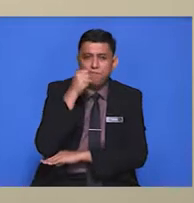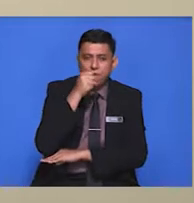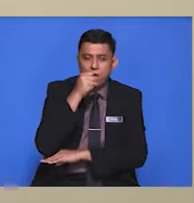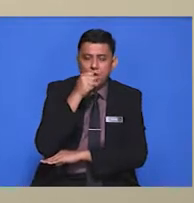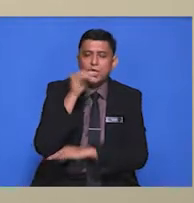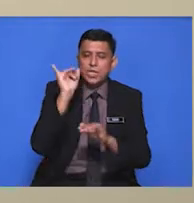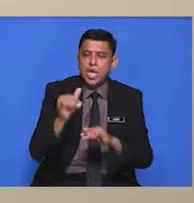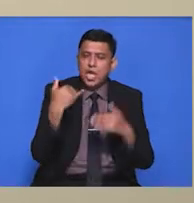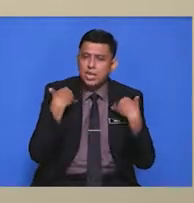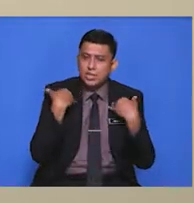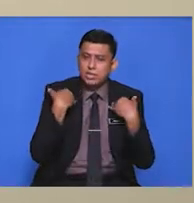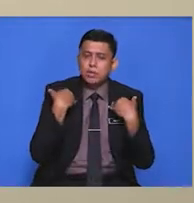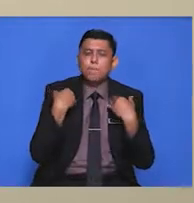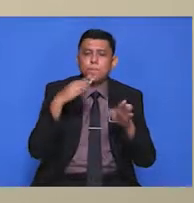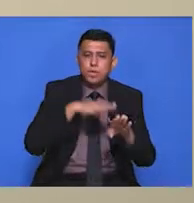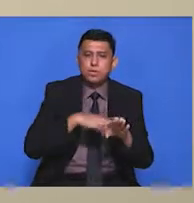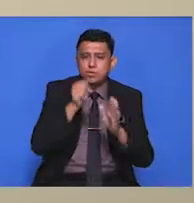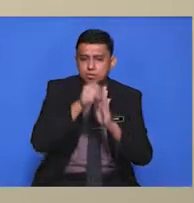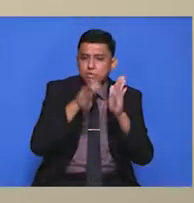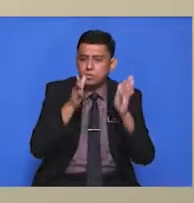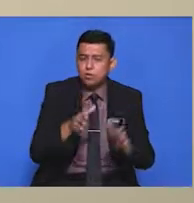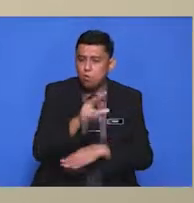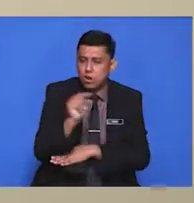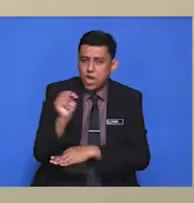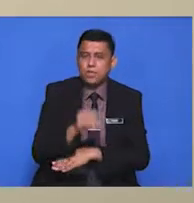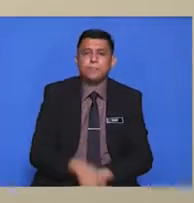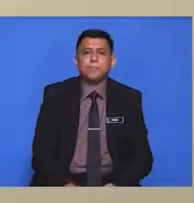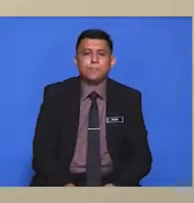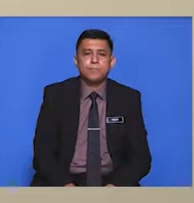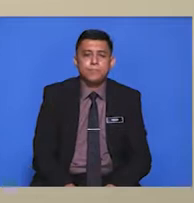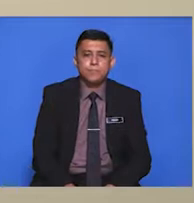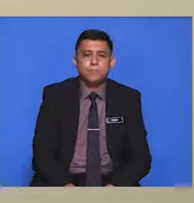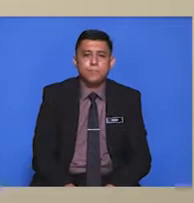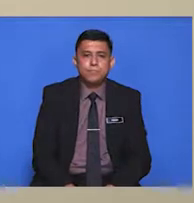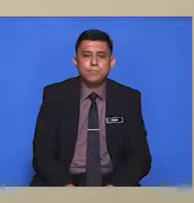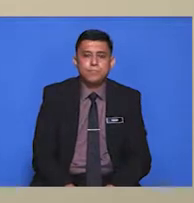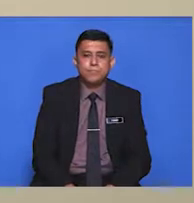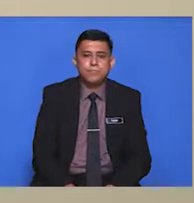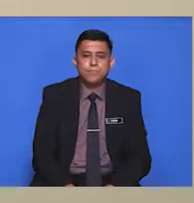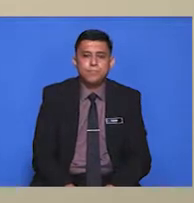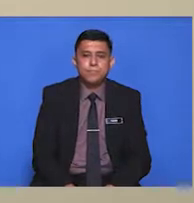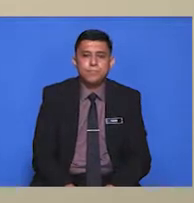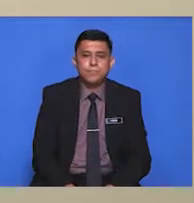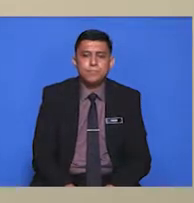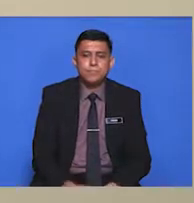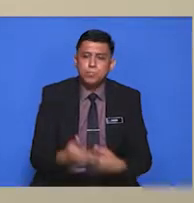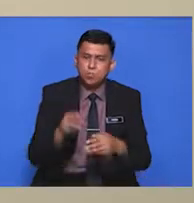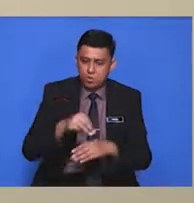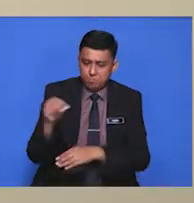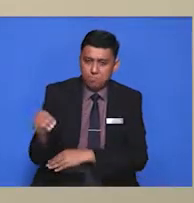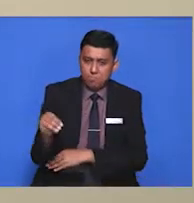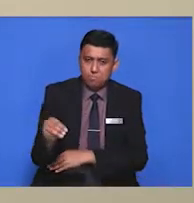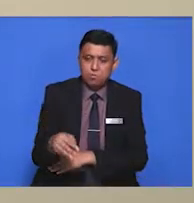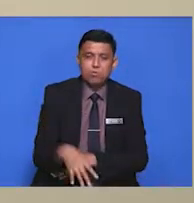pelaku tersebut. Sekarang, merujuk kepada sinopsis yang telah kita bincangkan sebentar tadi,